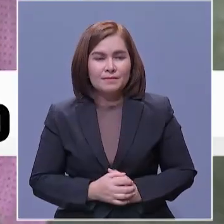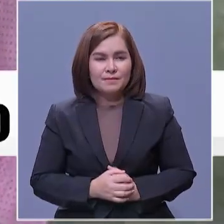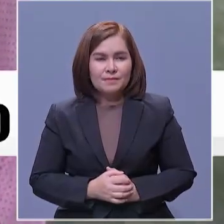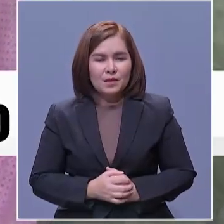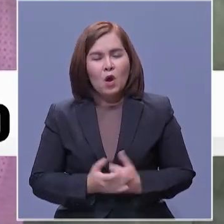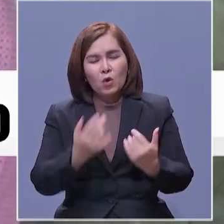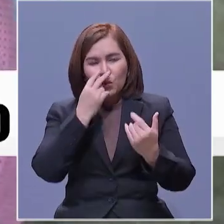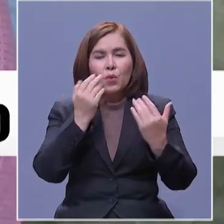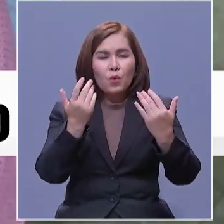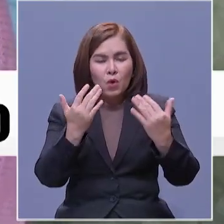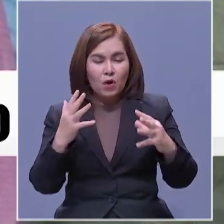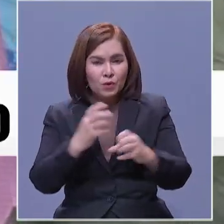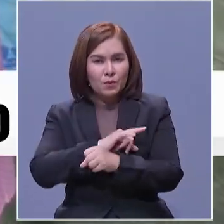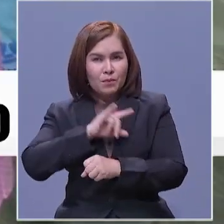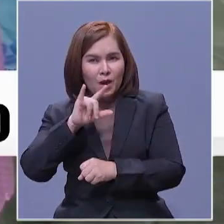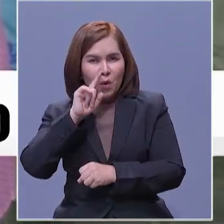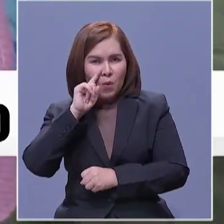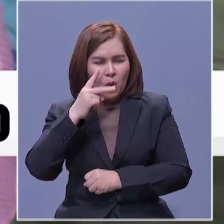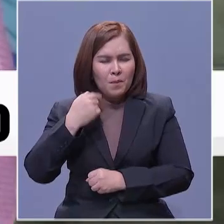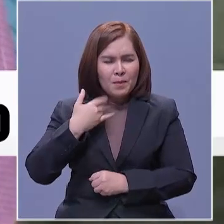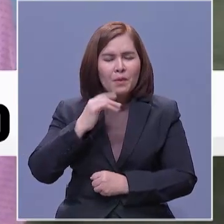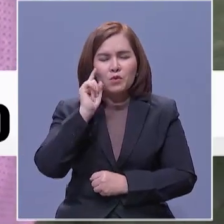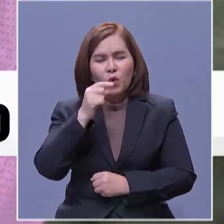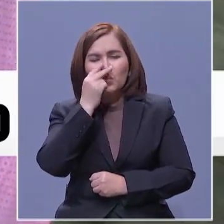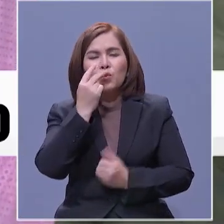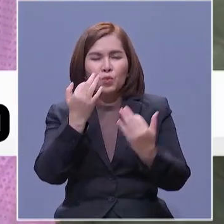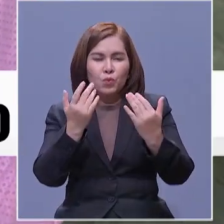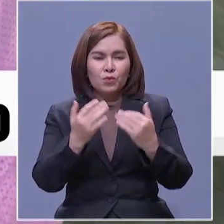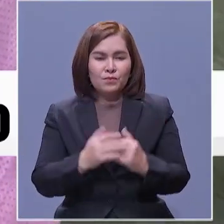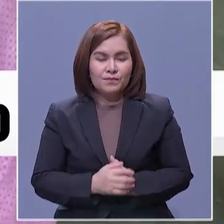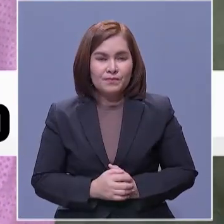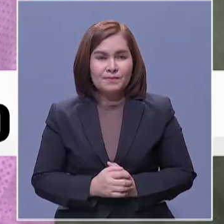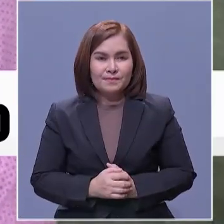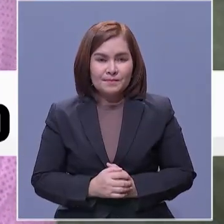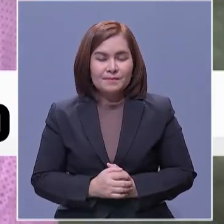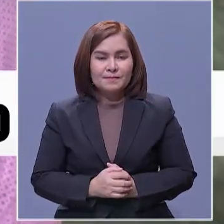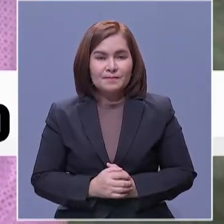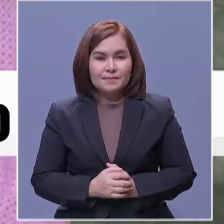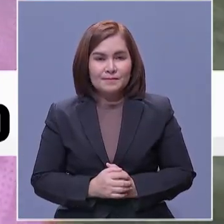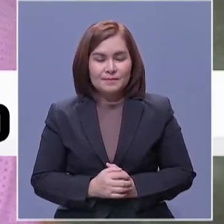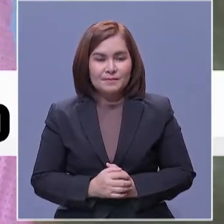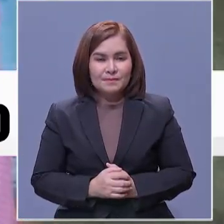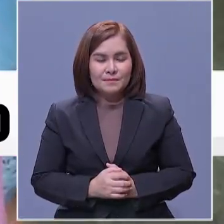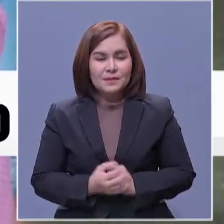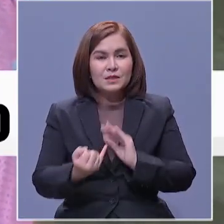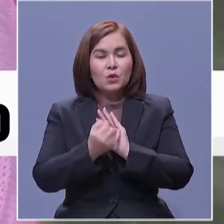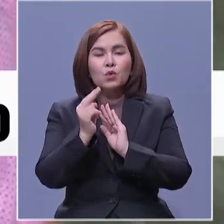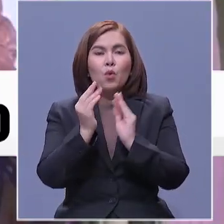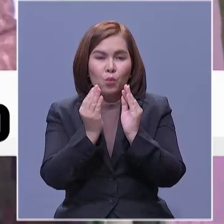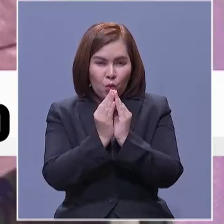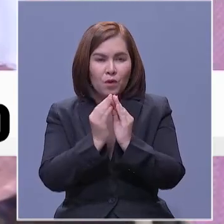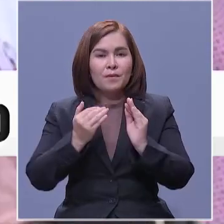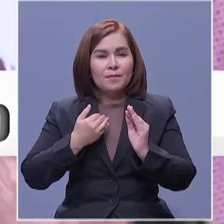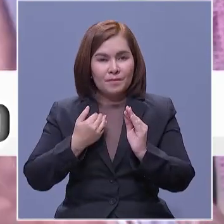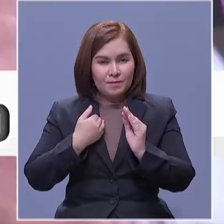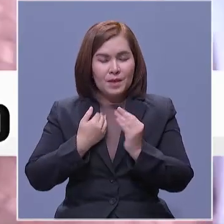องชั่งใจนะว่าจะกลับไปหรือเปล่า ก็เดี๋ยวรอรักษาแผลให้หายดีก่อนด้วยนะคะ ครับส่วนที่หนองบัวลำพูครอบครัว